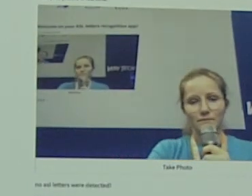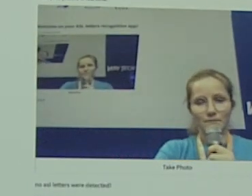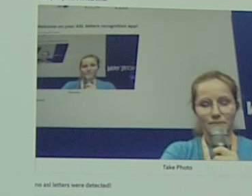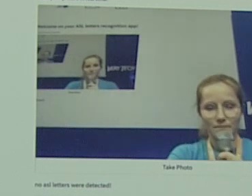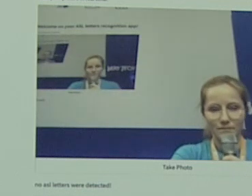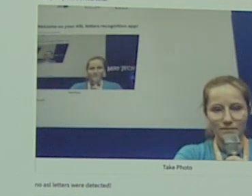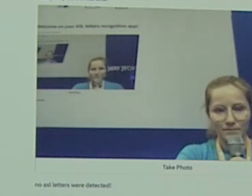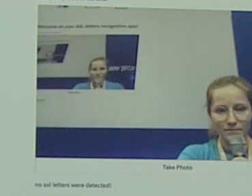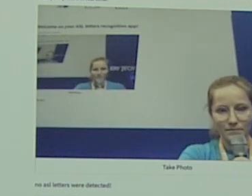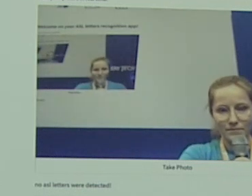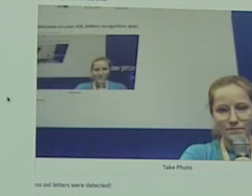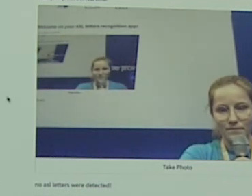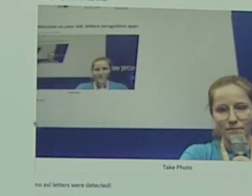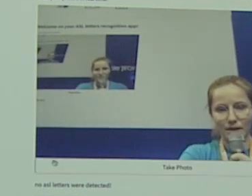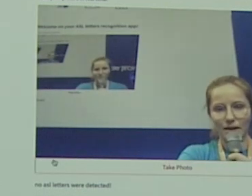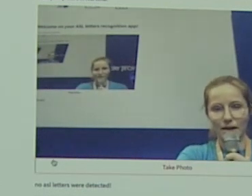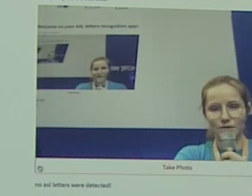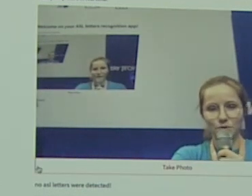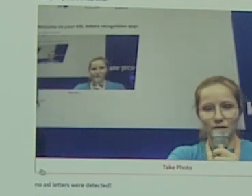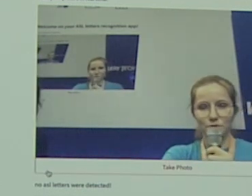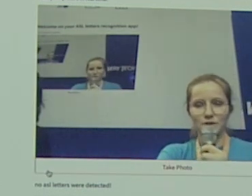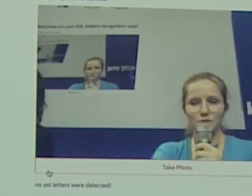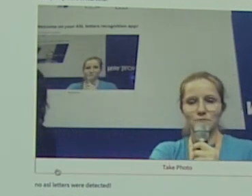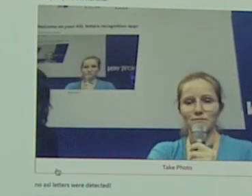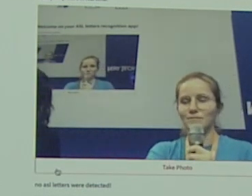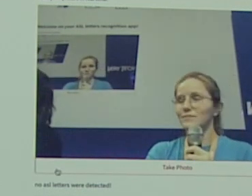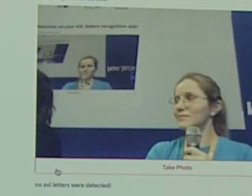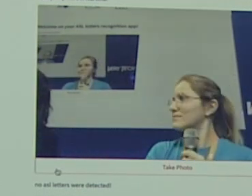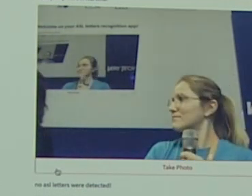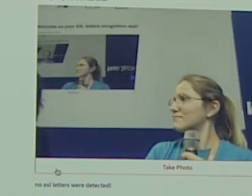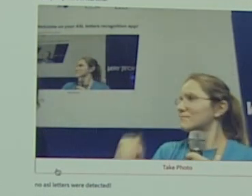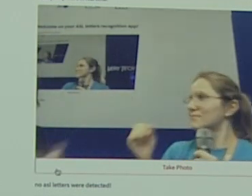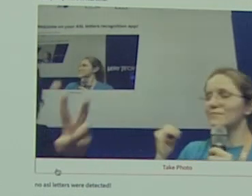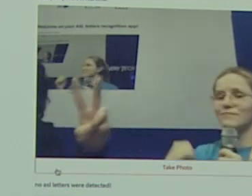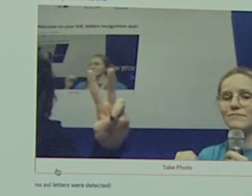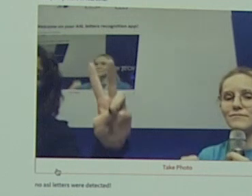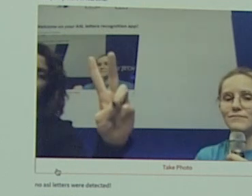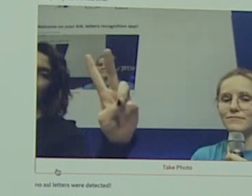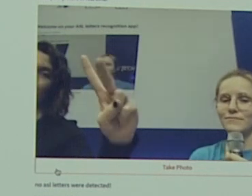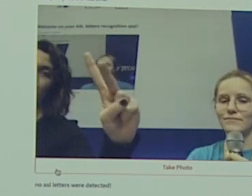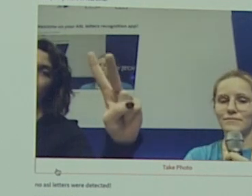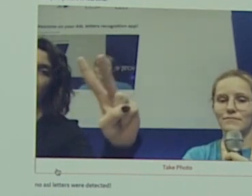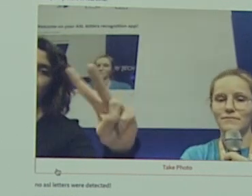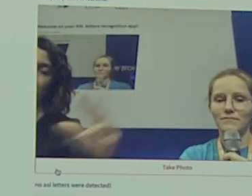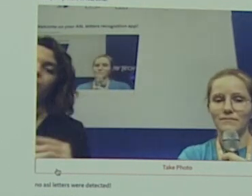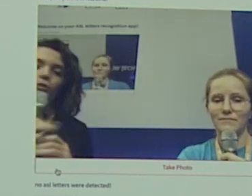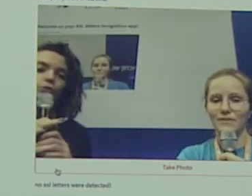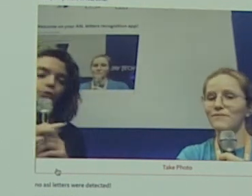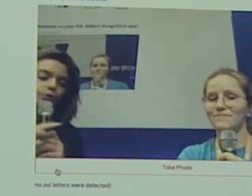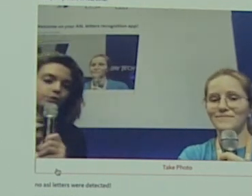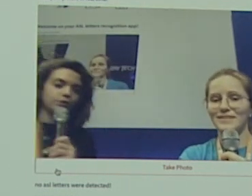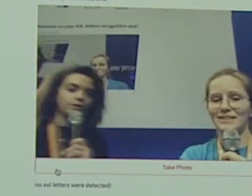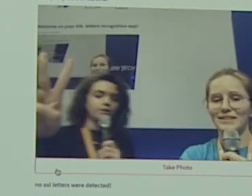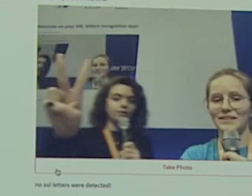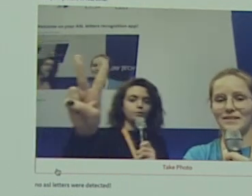ou non de détecter ces lettres. Est-ce que tu as une suggestion ? On peut peut-être tester un V. Alors, je